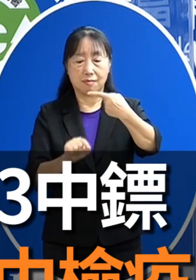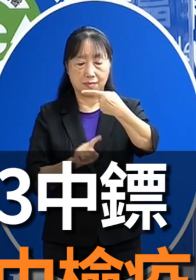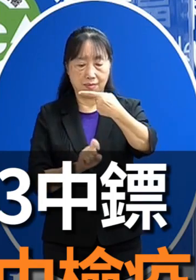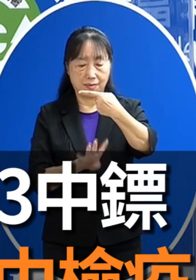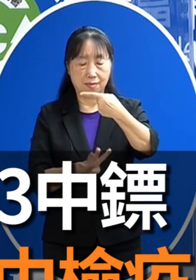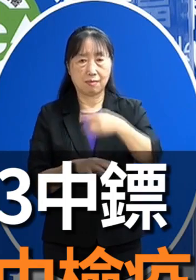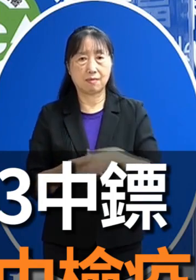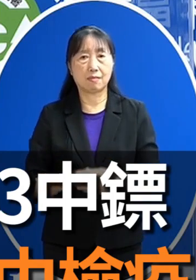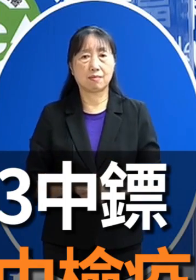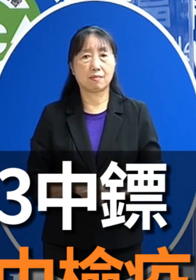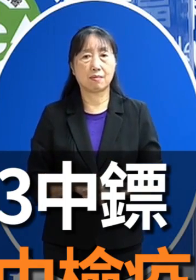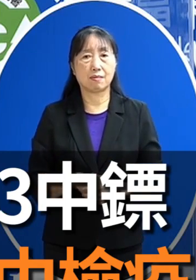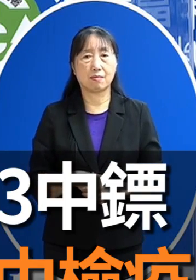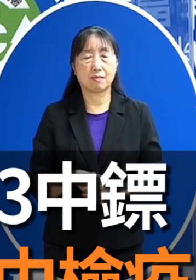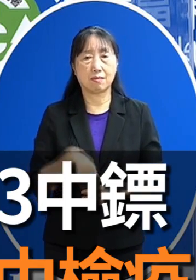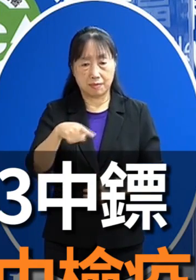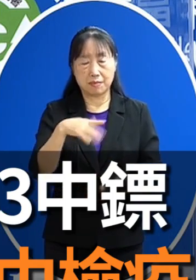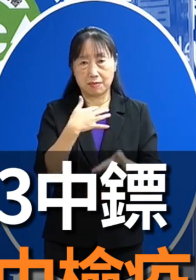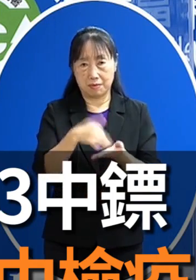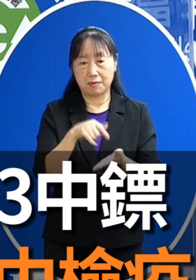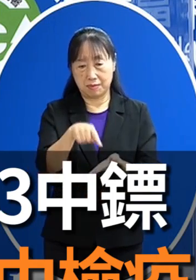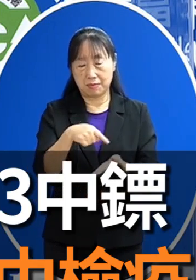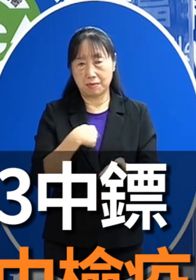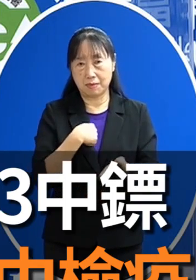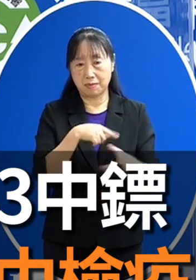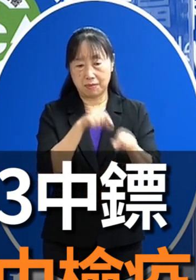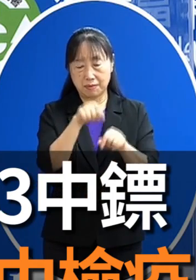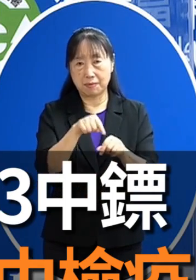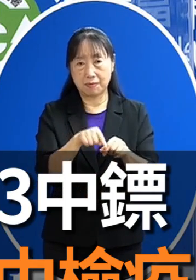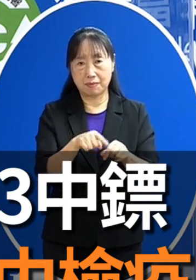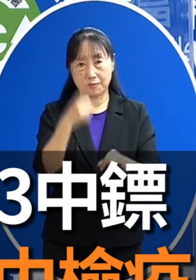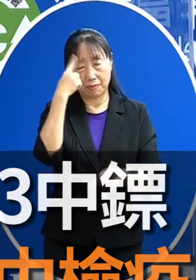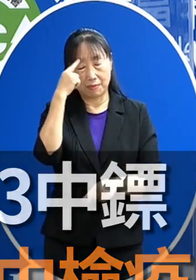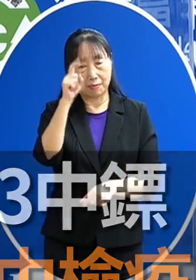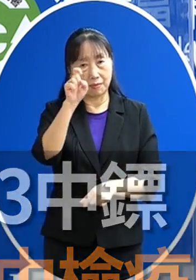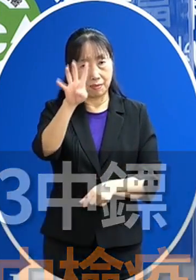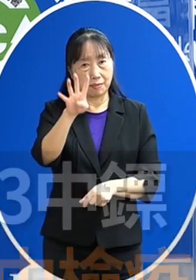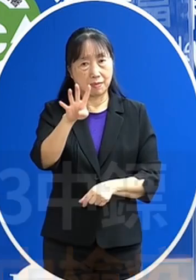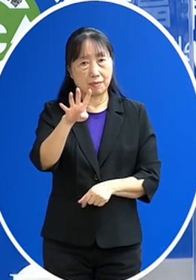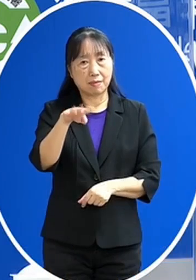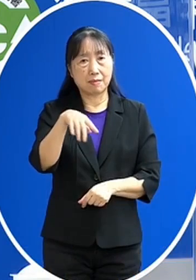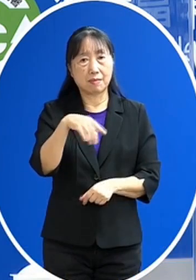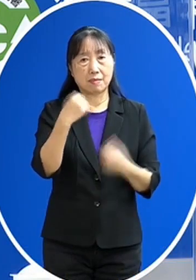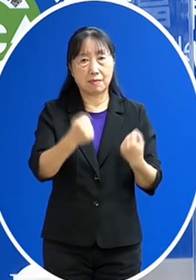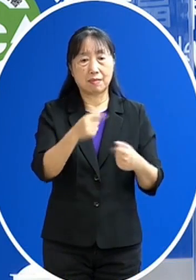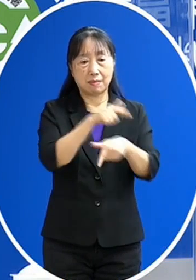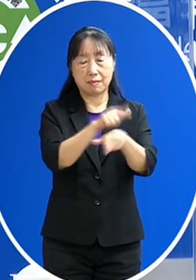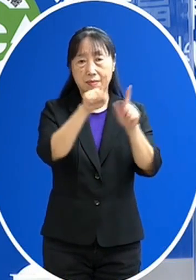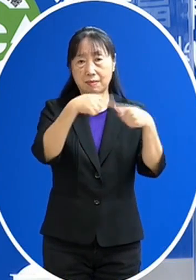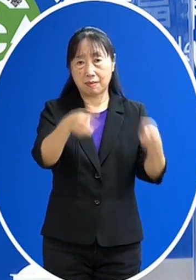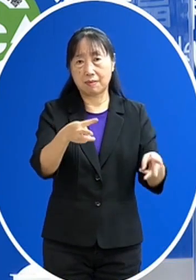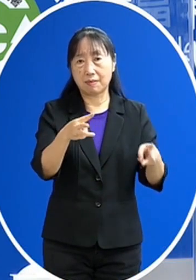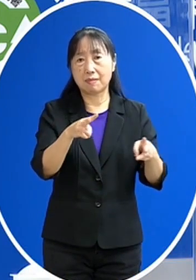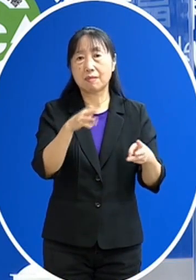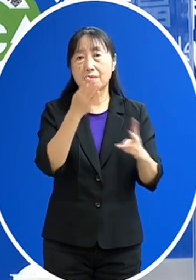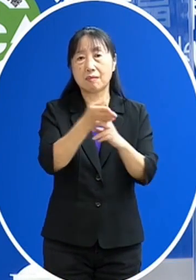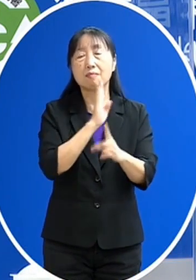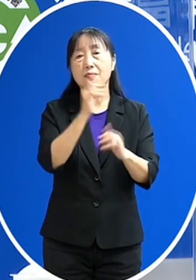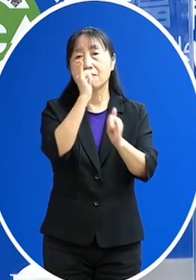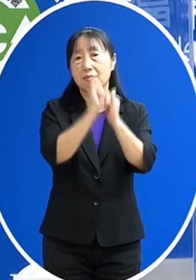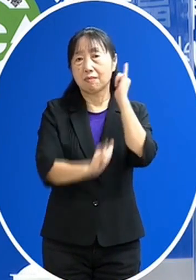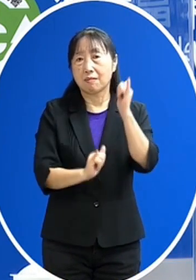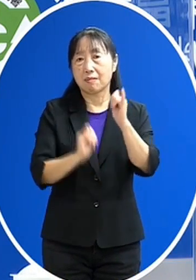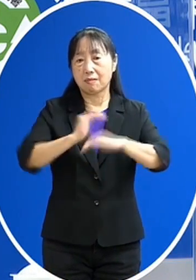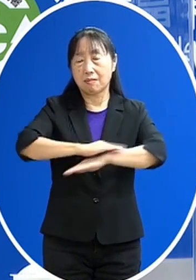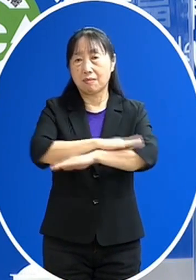2021年1月14日，零时起，那14天内曾有南非共和国或斯瓦蒂尼王国的